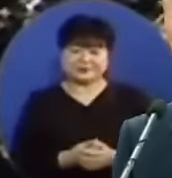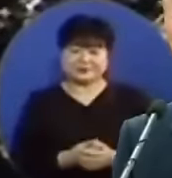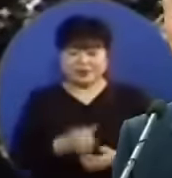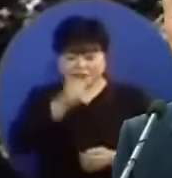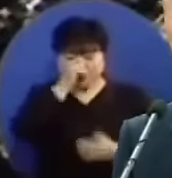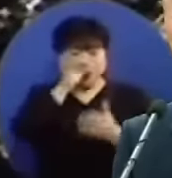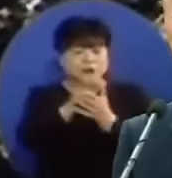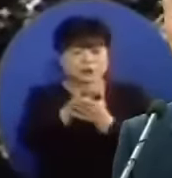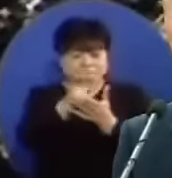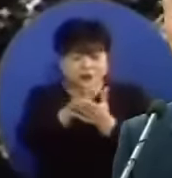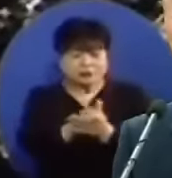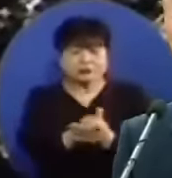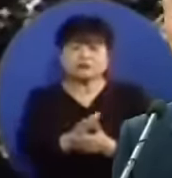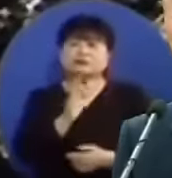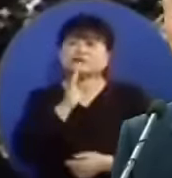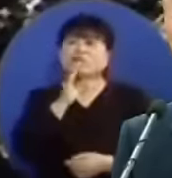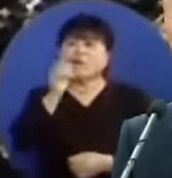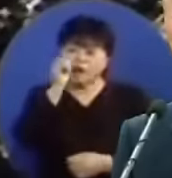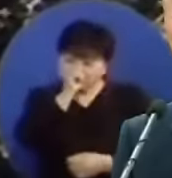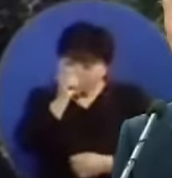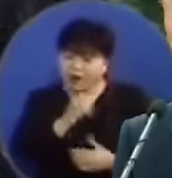좋은 친구 참 좋지요.